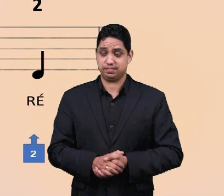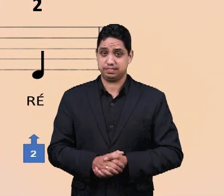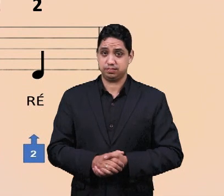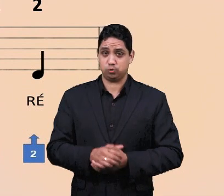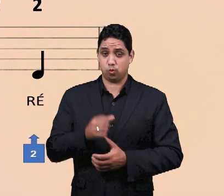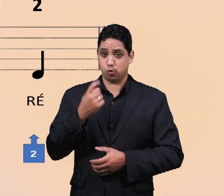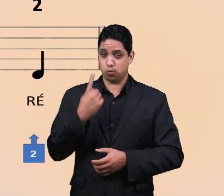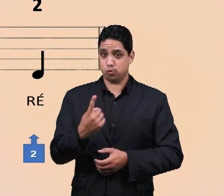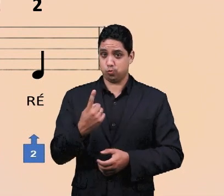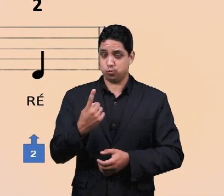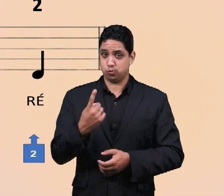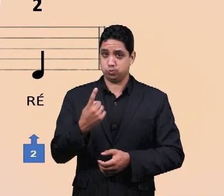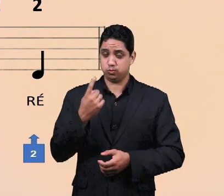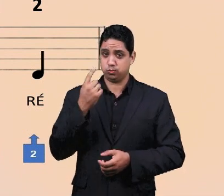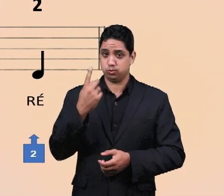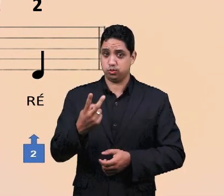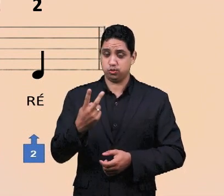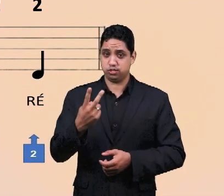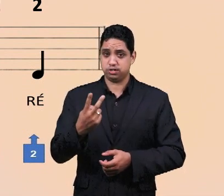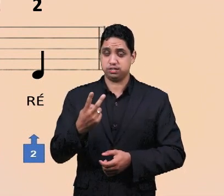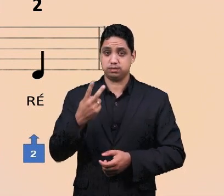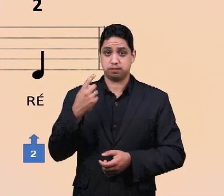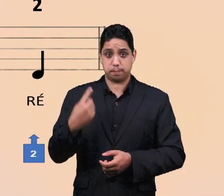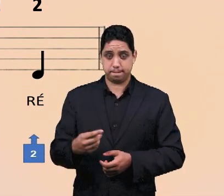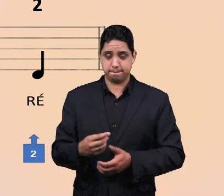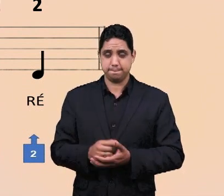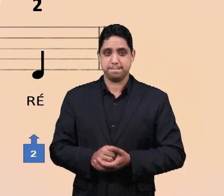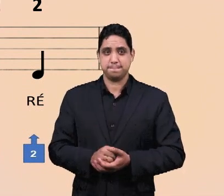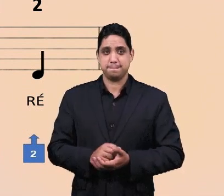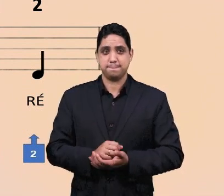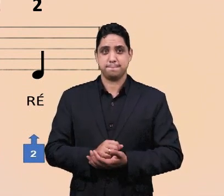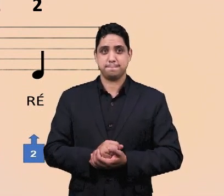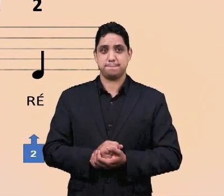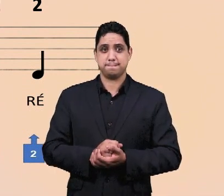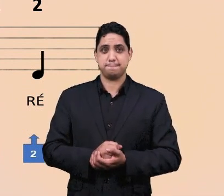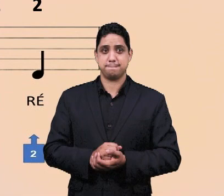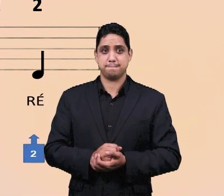Nous allons compter 1, 2.